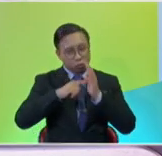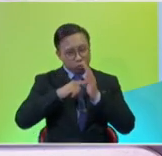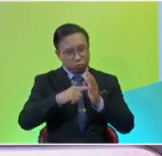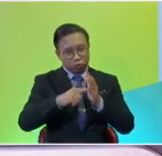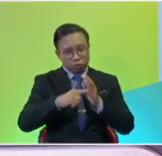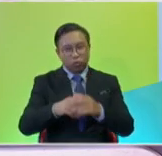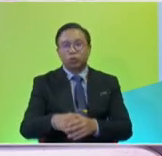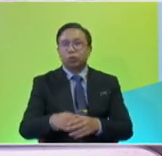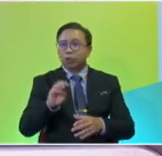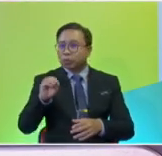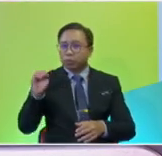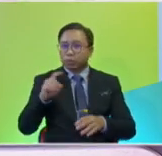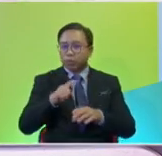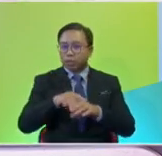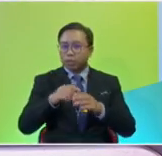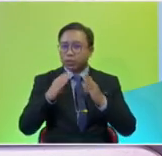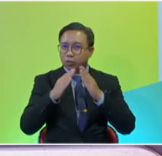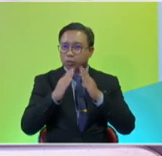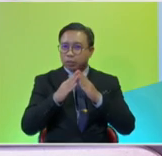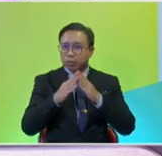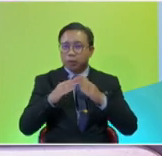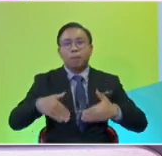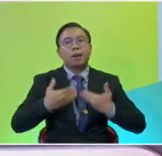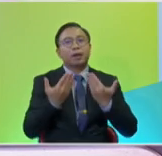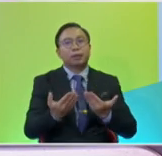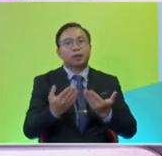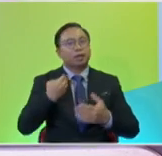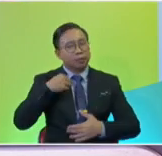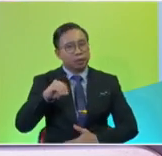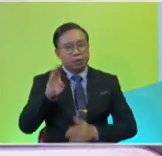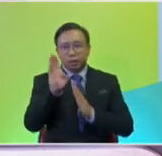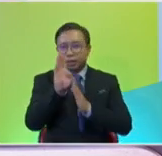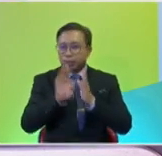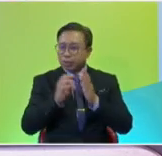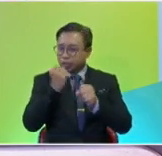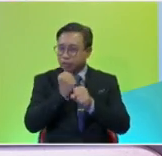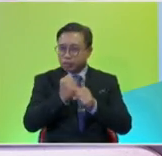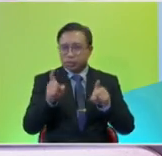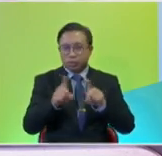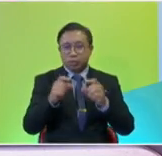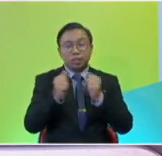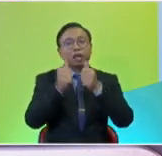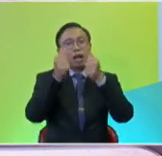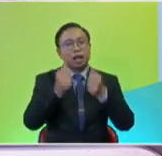bagi murid-murid di dalam rumah bagaimana mereka bekerja sama dengan mereka